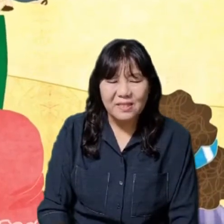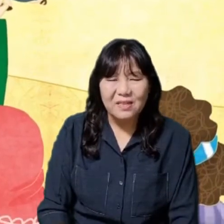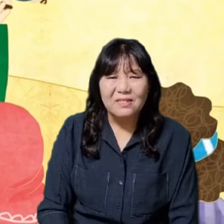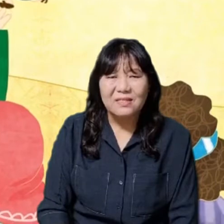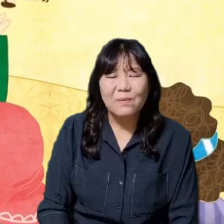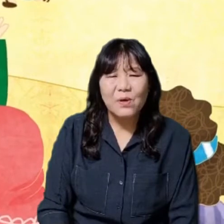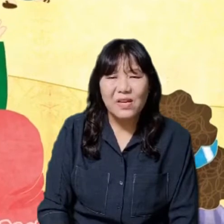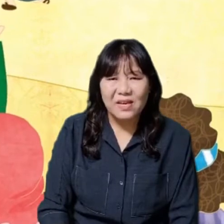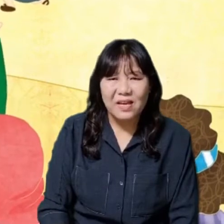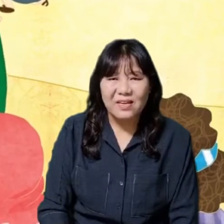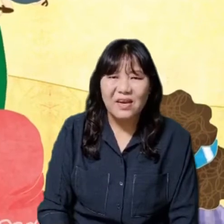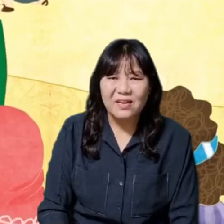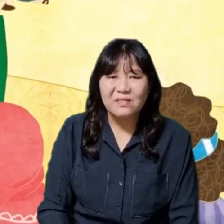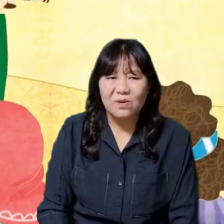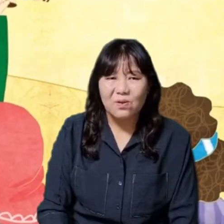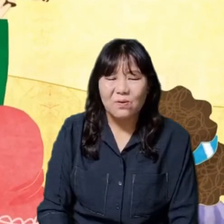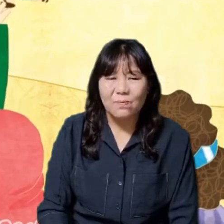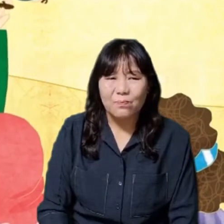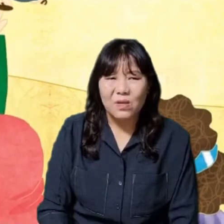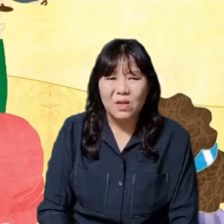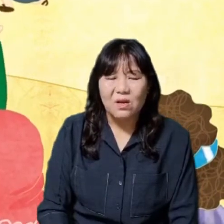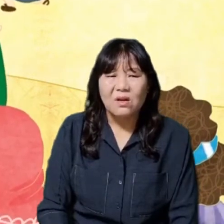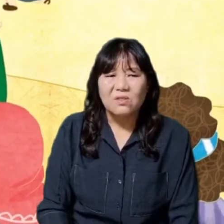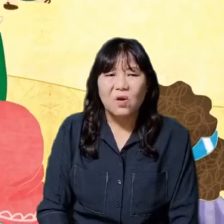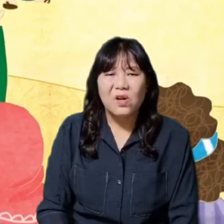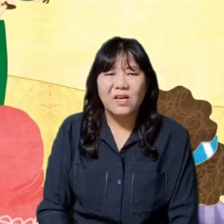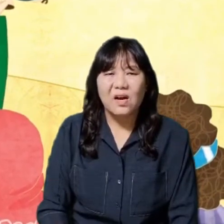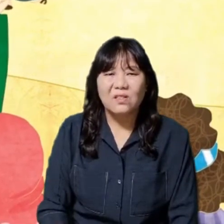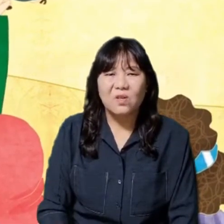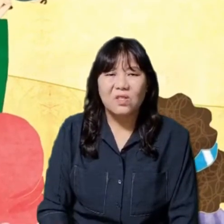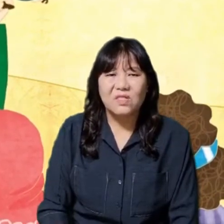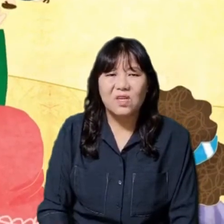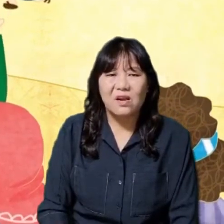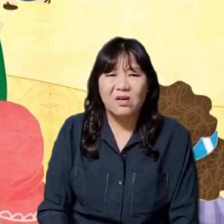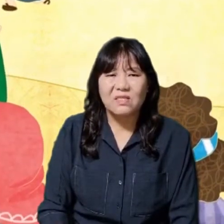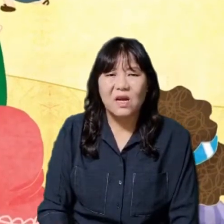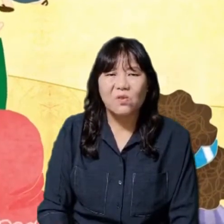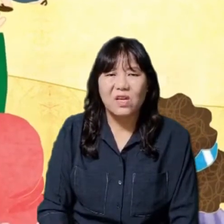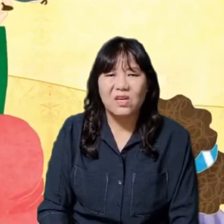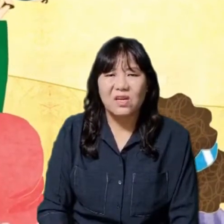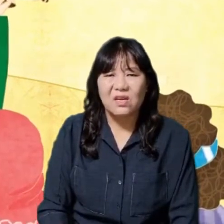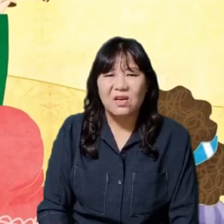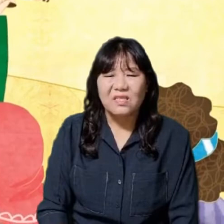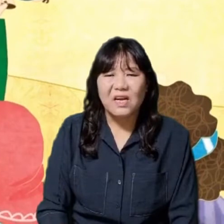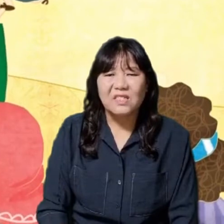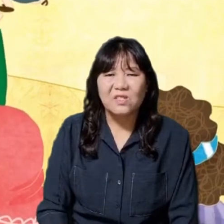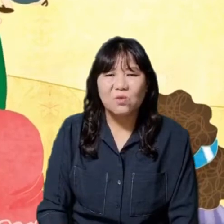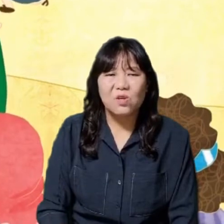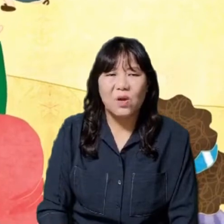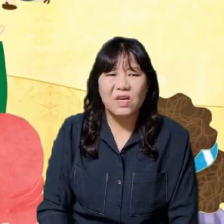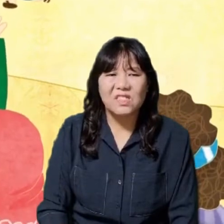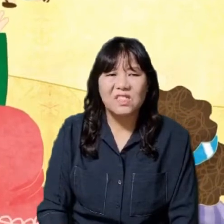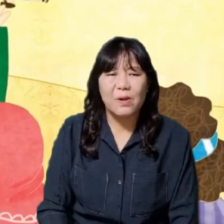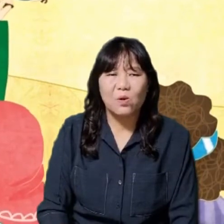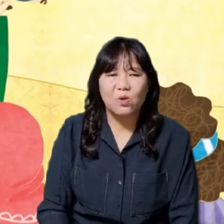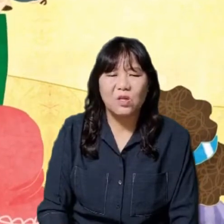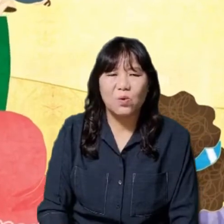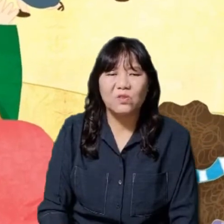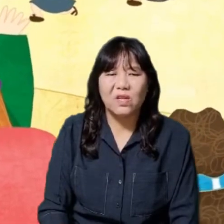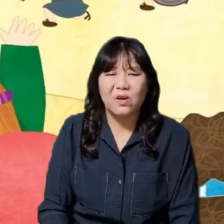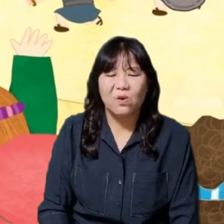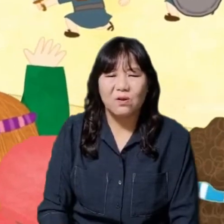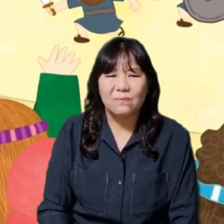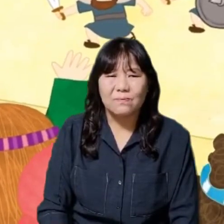두려웠지만 사무엘에게 이야기했어요. 저희가 나가서 이스라엘과 싸울 테니 당신은 우리를 위해 쉬지 말고